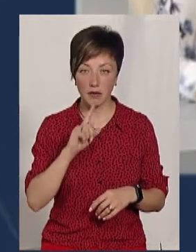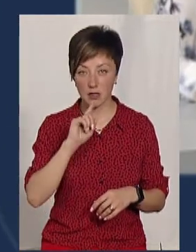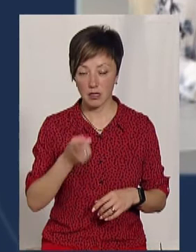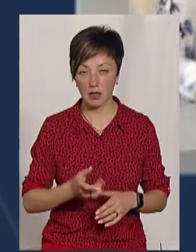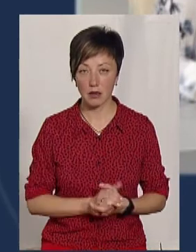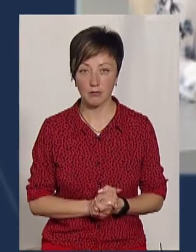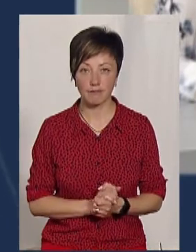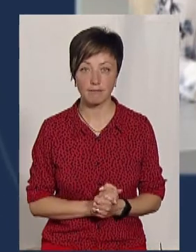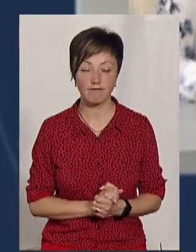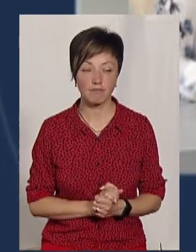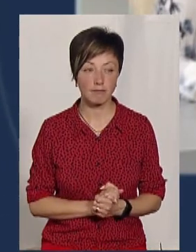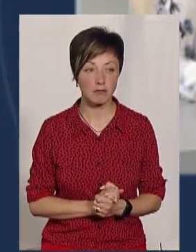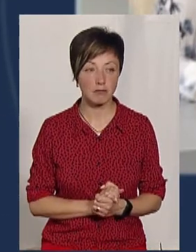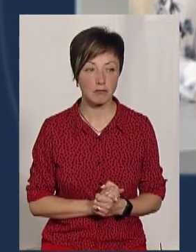рік.